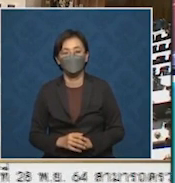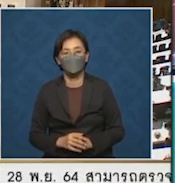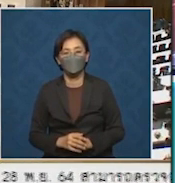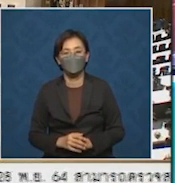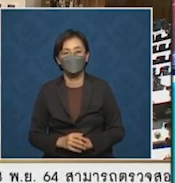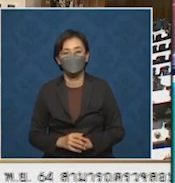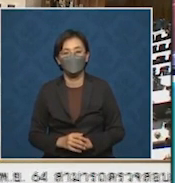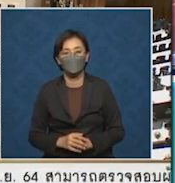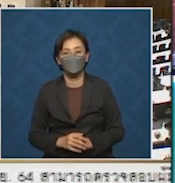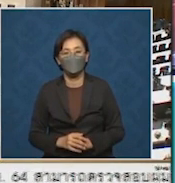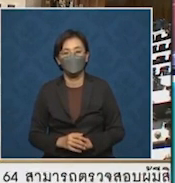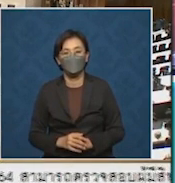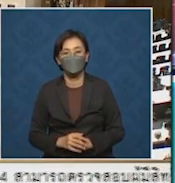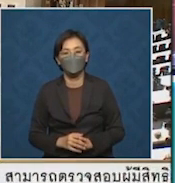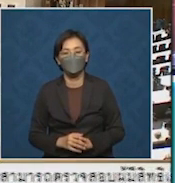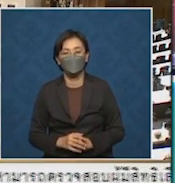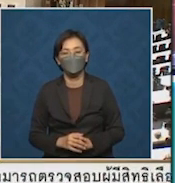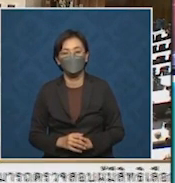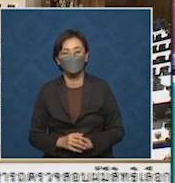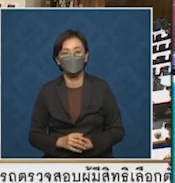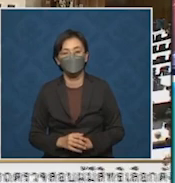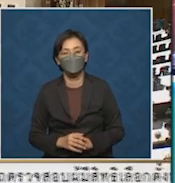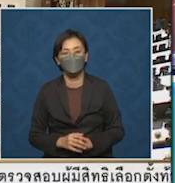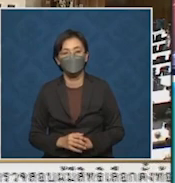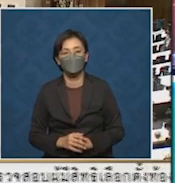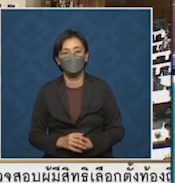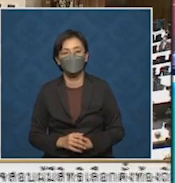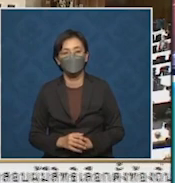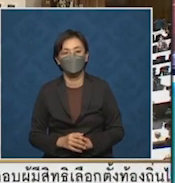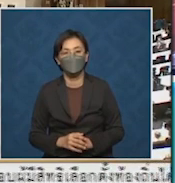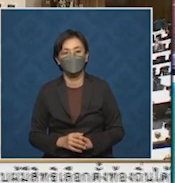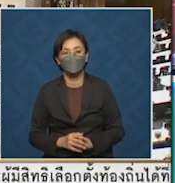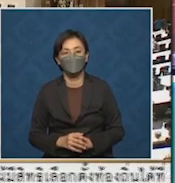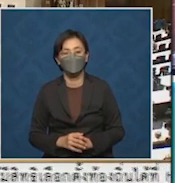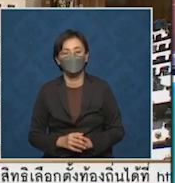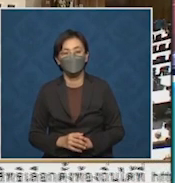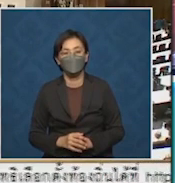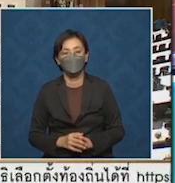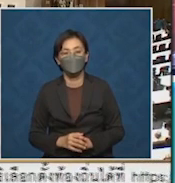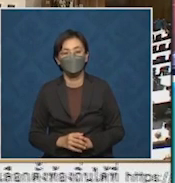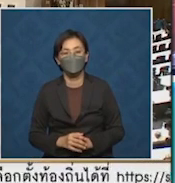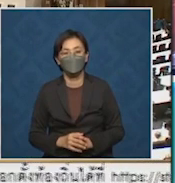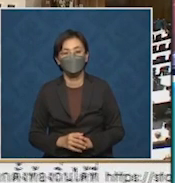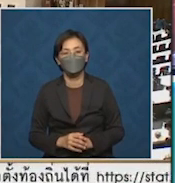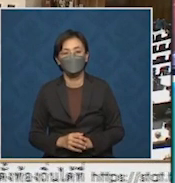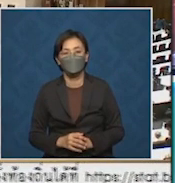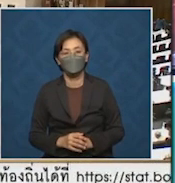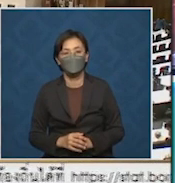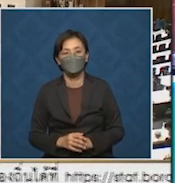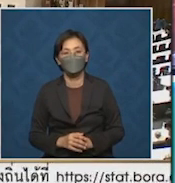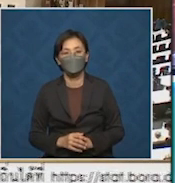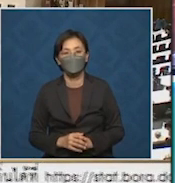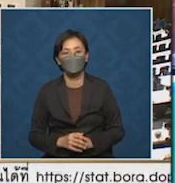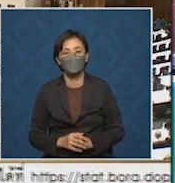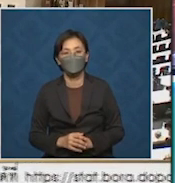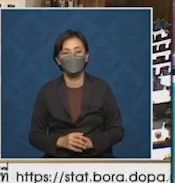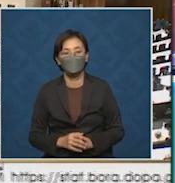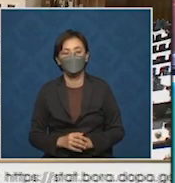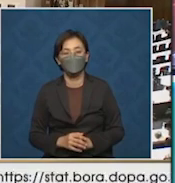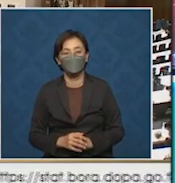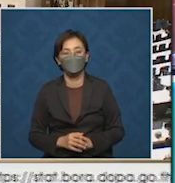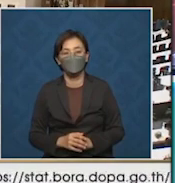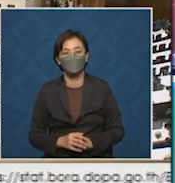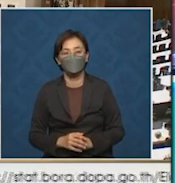อันนี้แหละคือสิ่งที่ชาวบ้านชาวช่องนั้นเขาอยากรู ้ค่ะ อันนี้คือเขาอยากรู้ไปไหนน